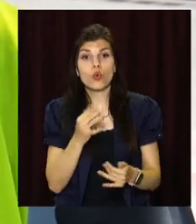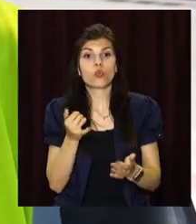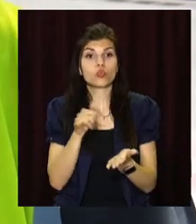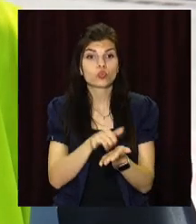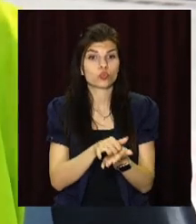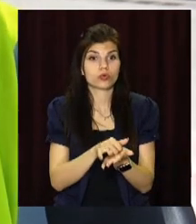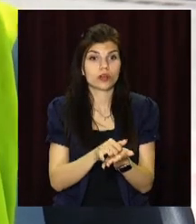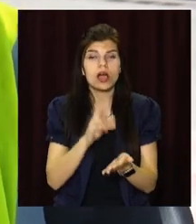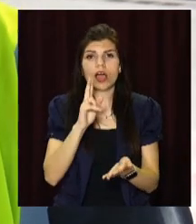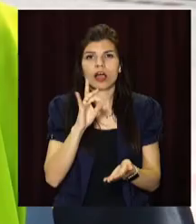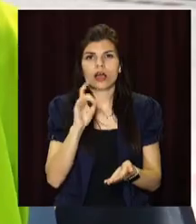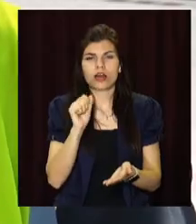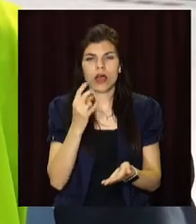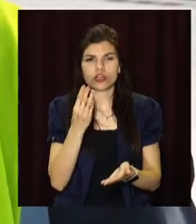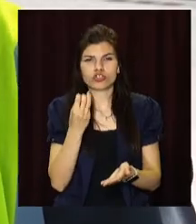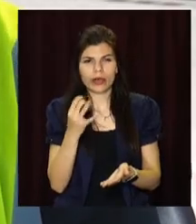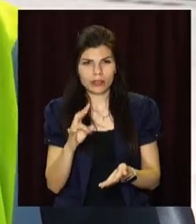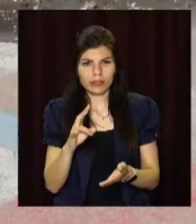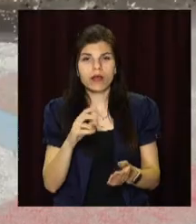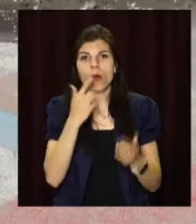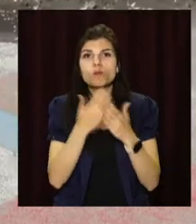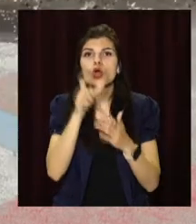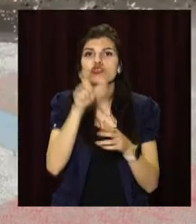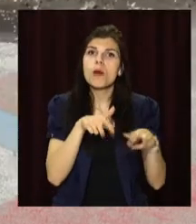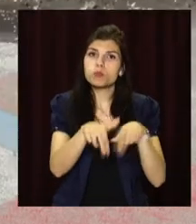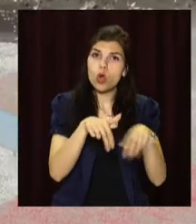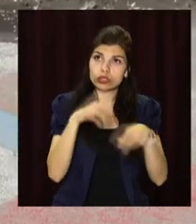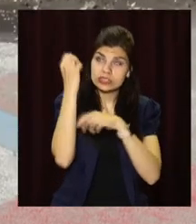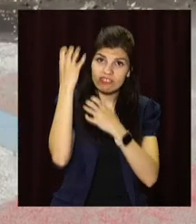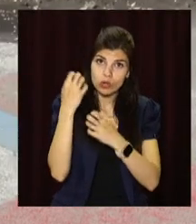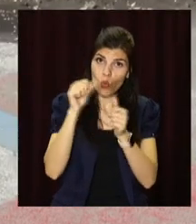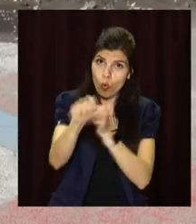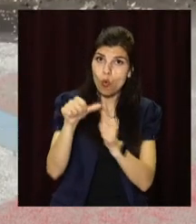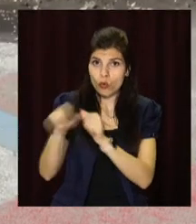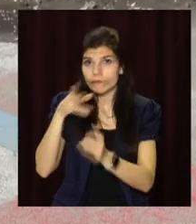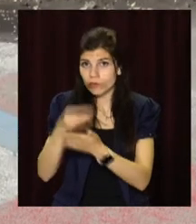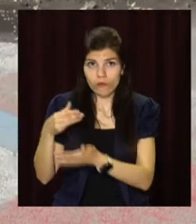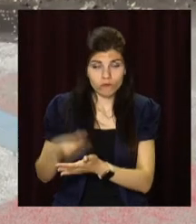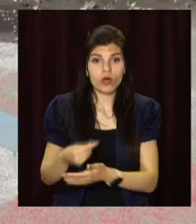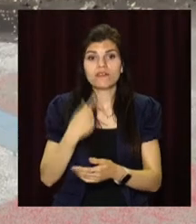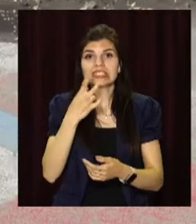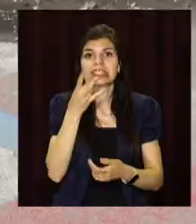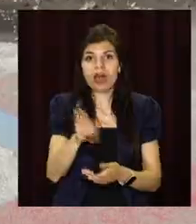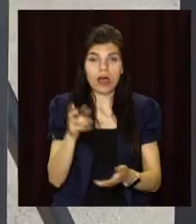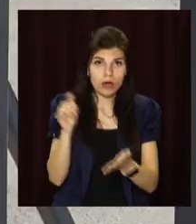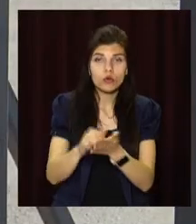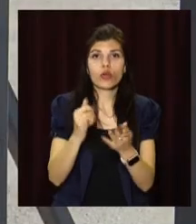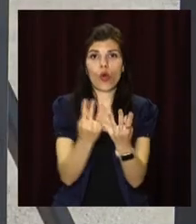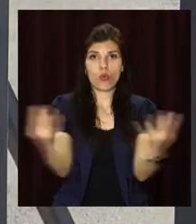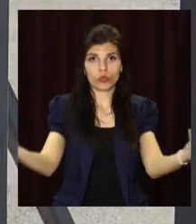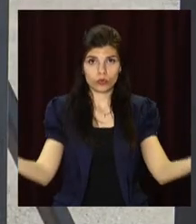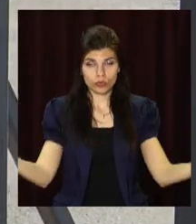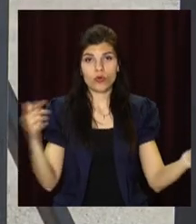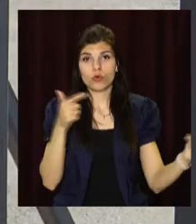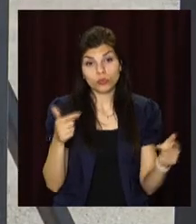встановлювати кронштейни під пішохідні світлофори. Також тут нанесуть розмітку, встановлять дорожні знаки огородження.